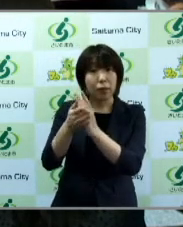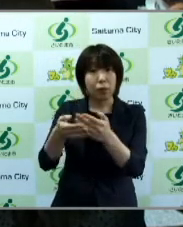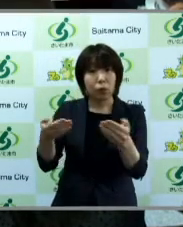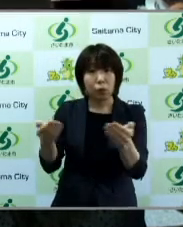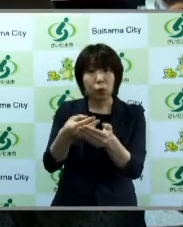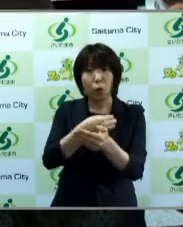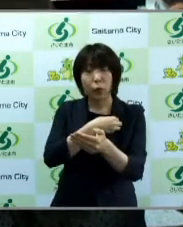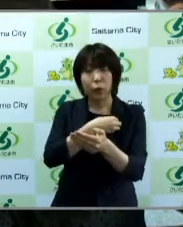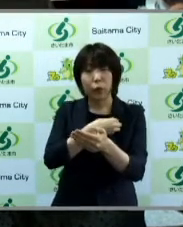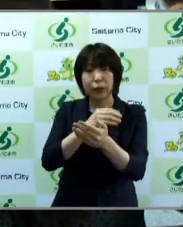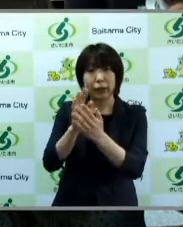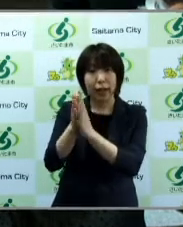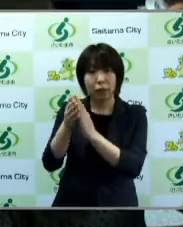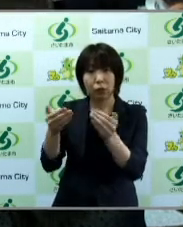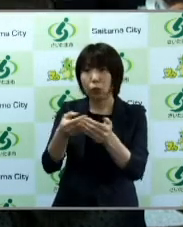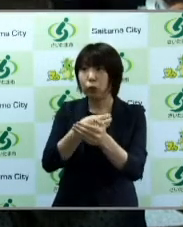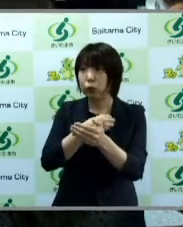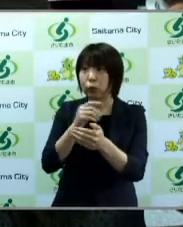か。